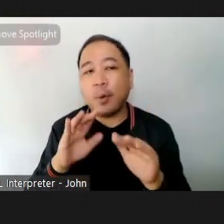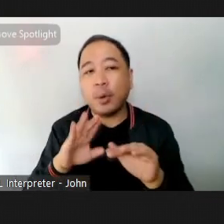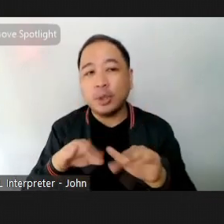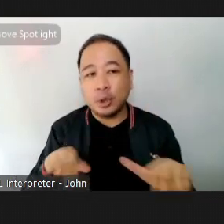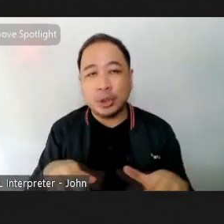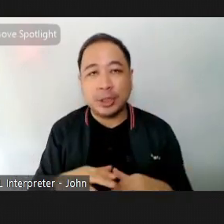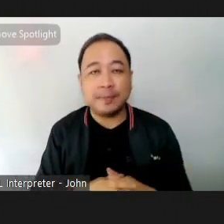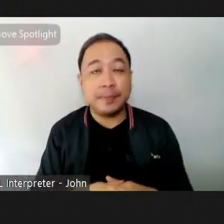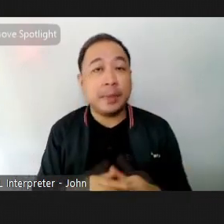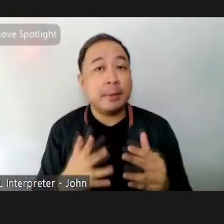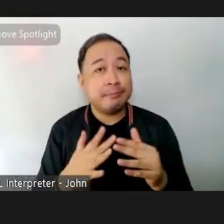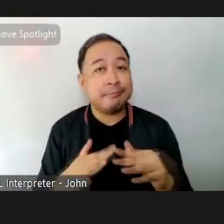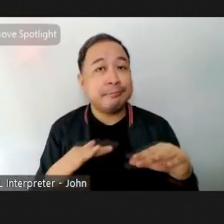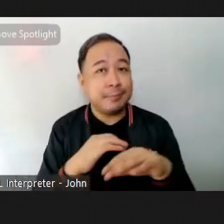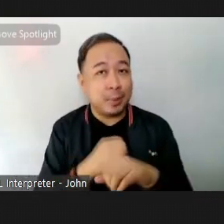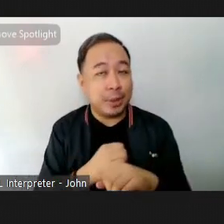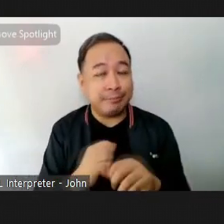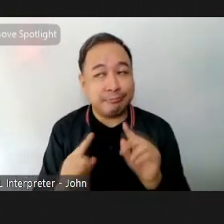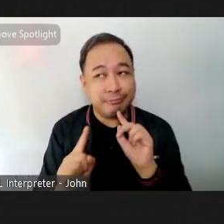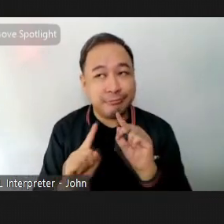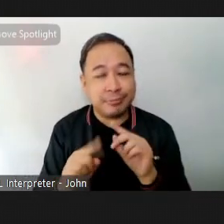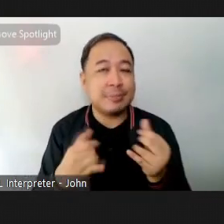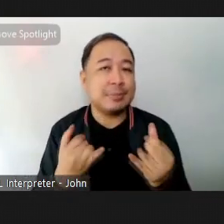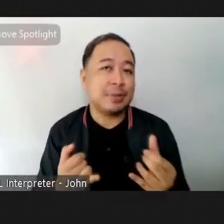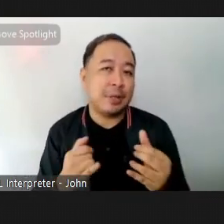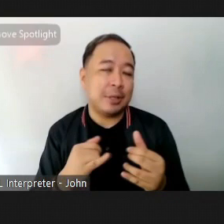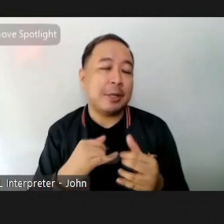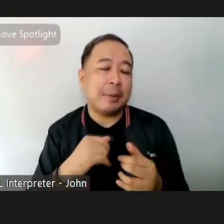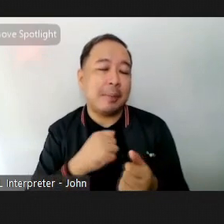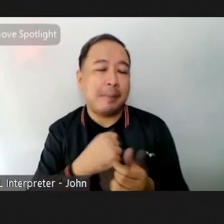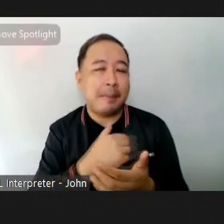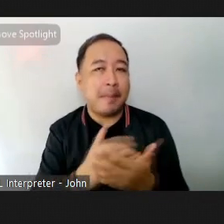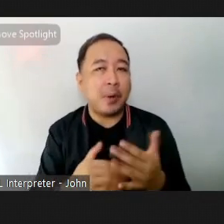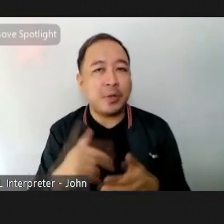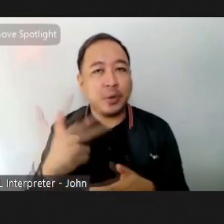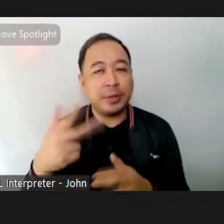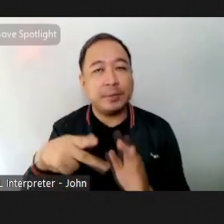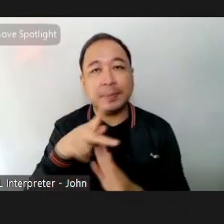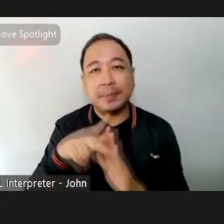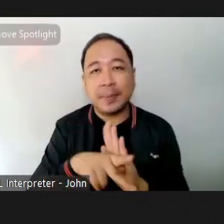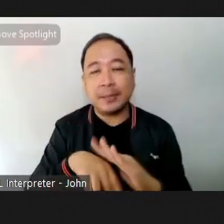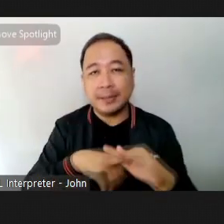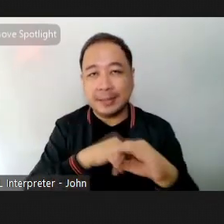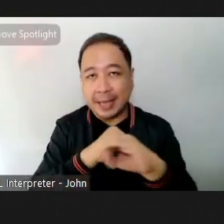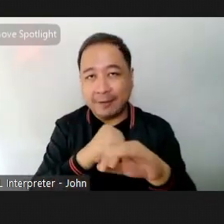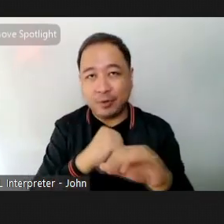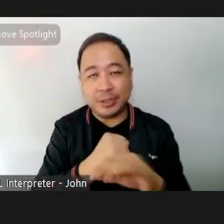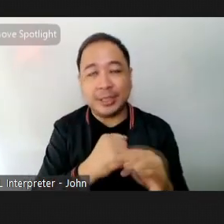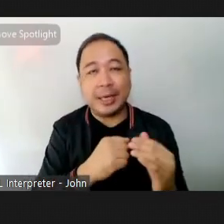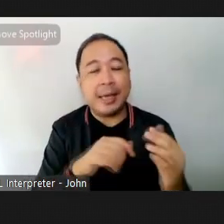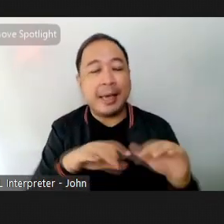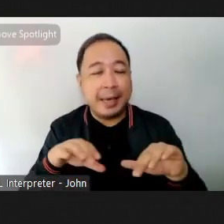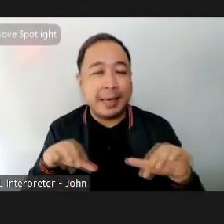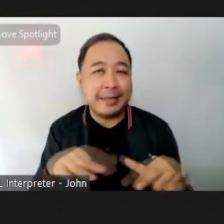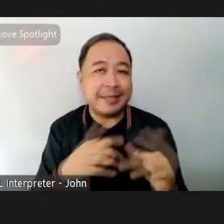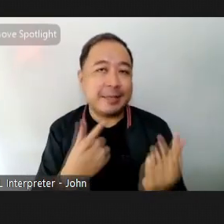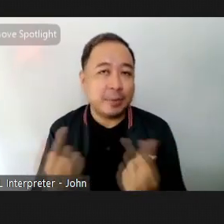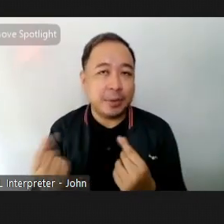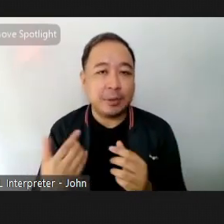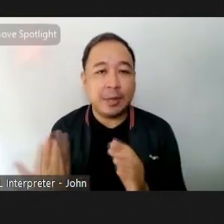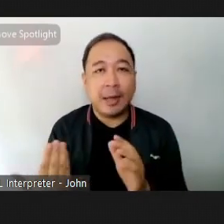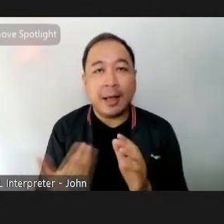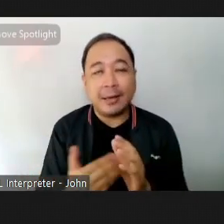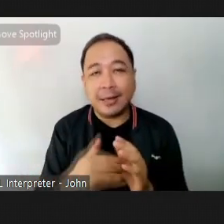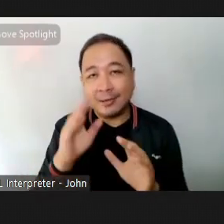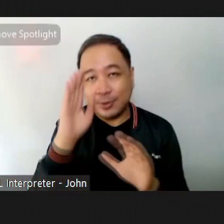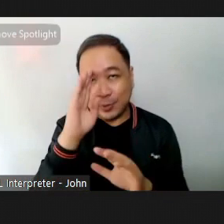dito nagtatapos ang ating talakayan para sa Component 3, Policy Advocacy and Implementation. Sa muli, isang makabatang